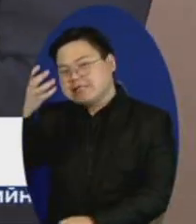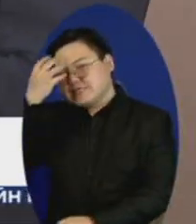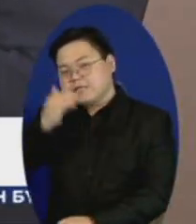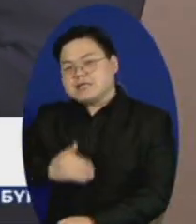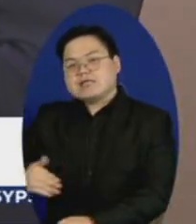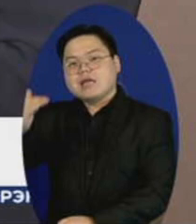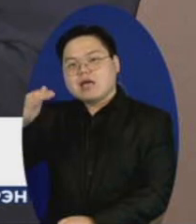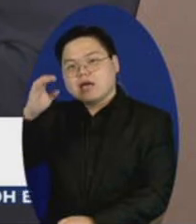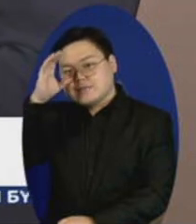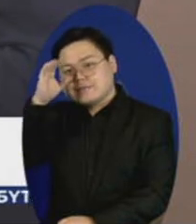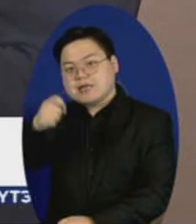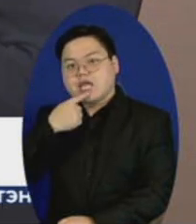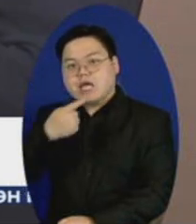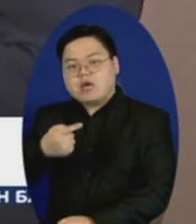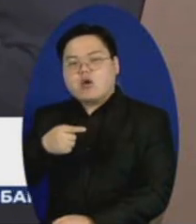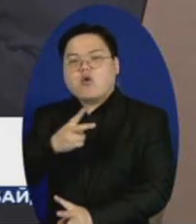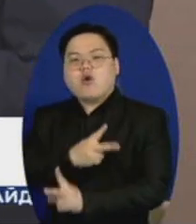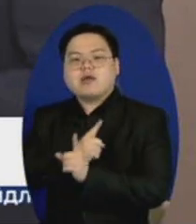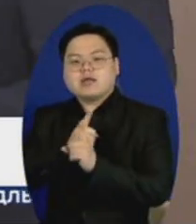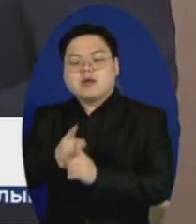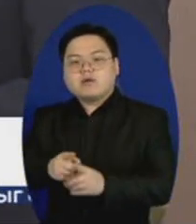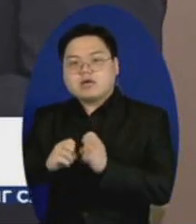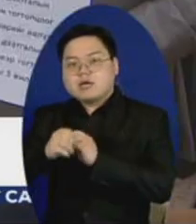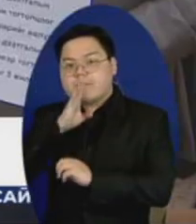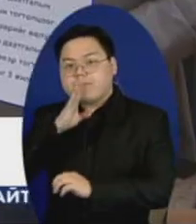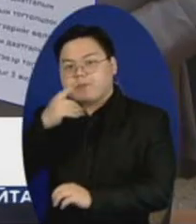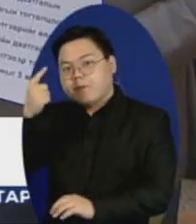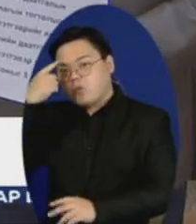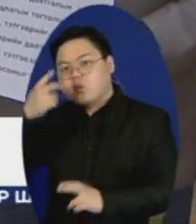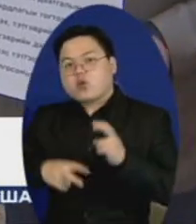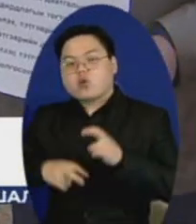ирсэн. За үүнийг хуулийн дагуу шийдвэрлэхэд Монголын үйлдвэрчний нийтийн